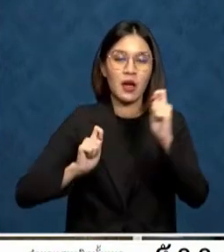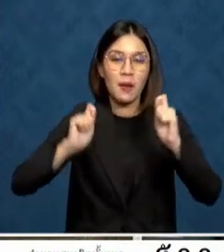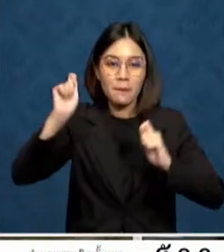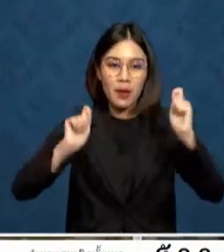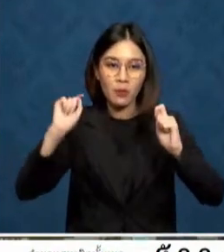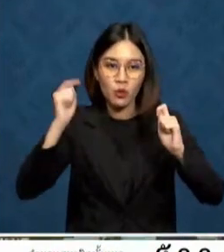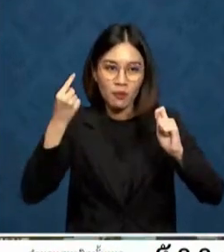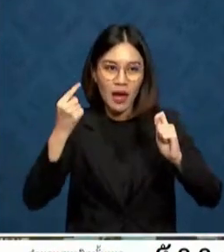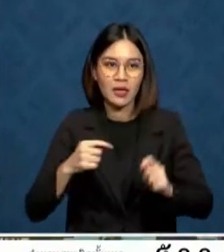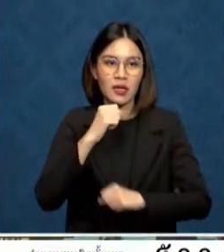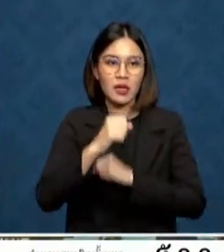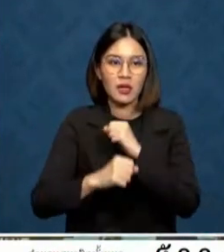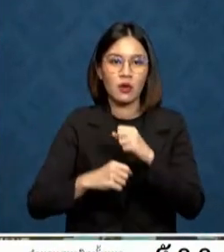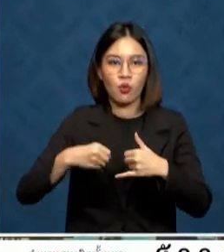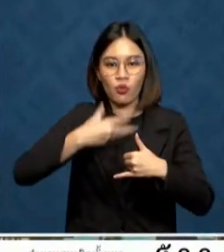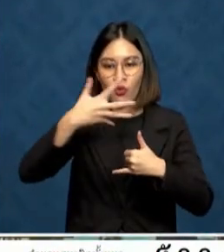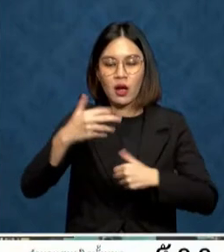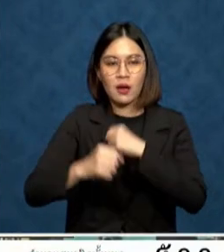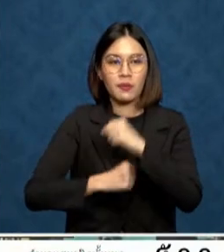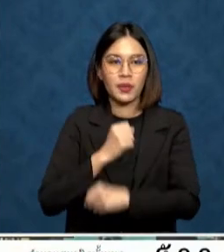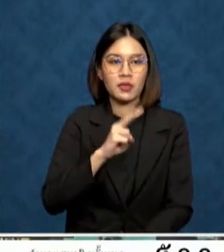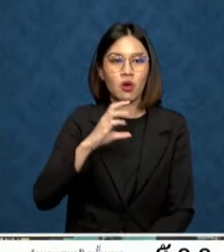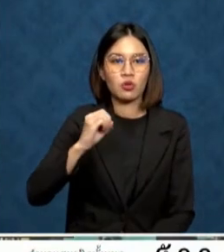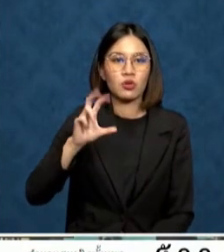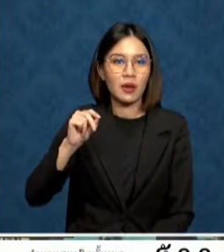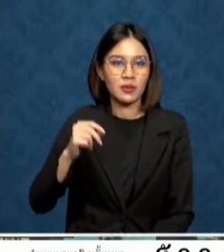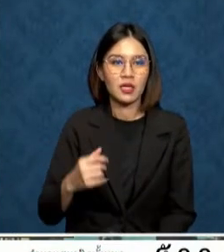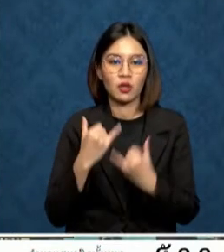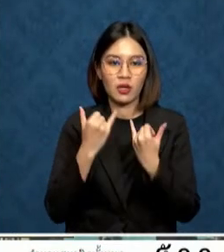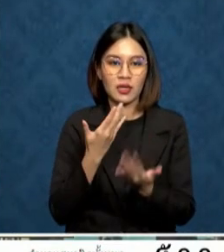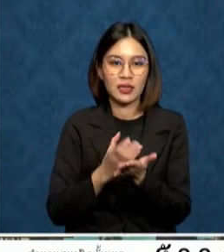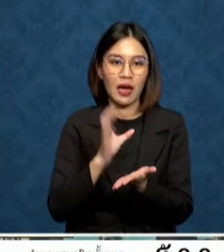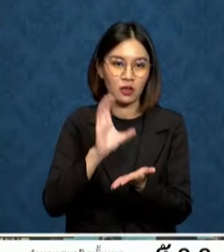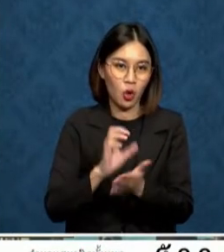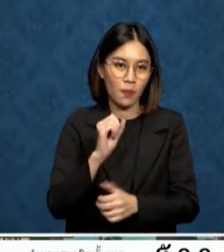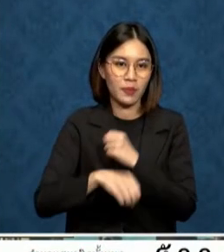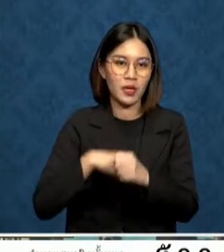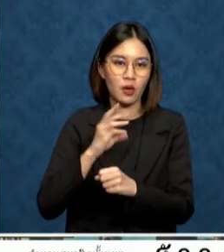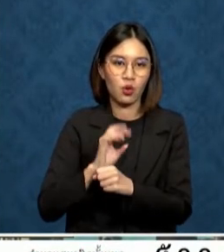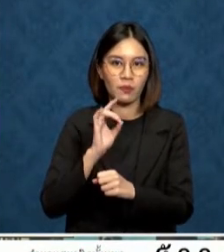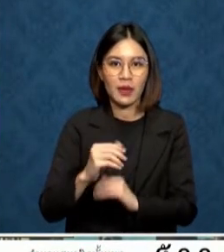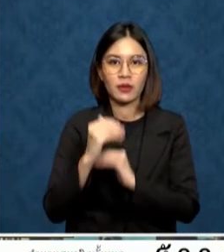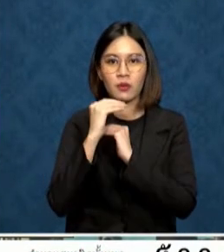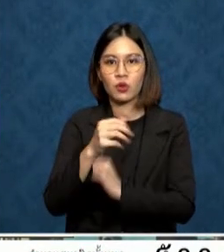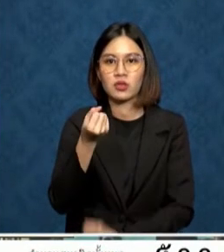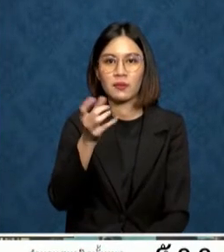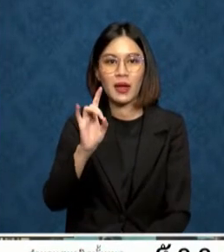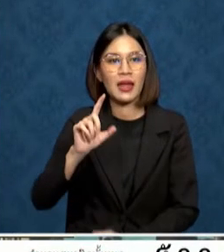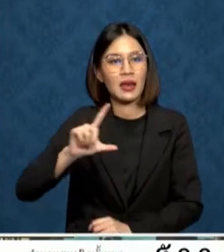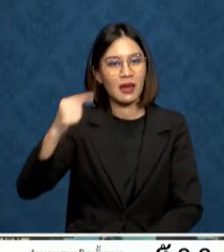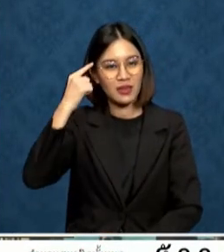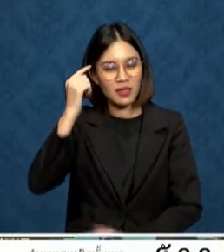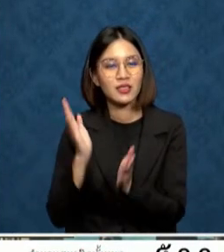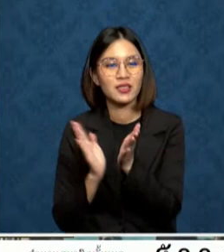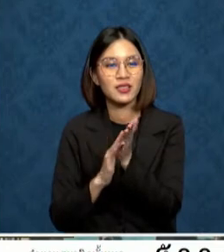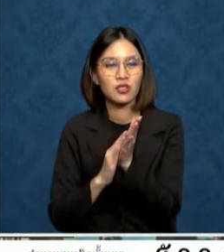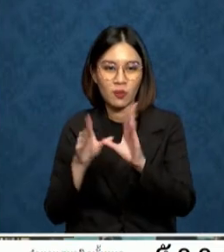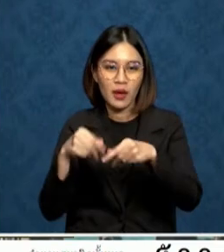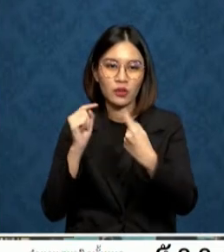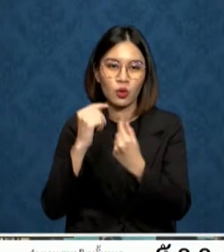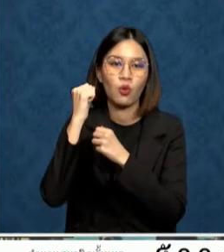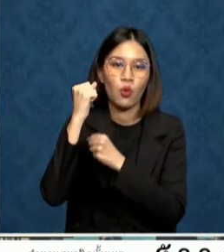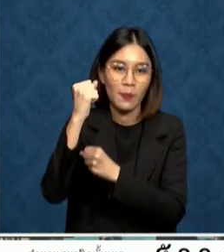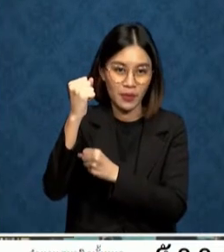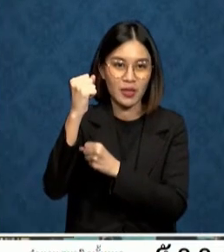เ PR 2030อีกครั้งซึ่งในงบ 68ก็ตั้งงบขึ้นมา 17ล้านบาทนะครับผมชื่นชมความพยายามท่านนายกนะครับ